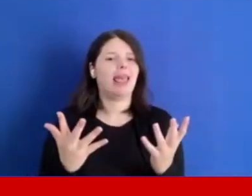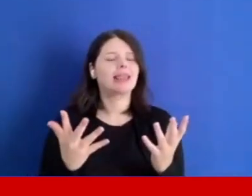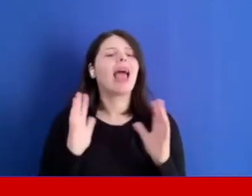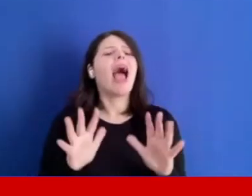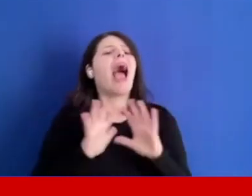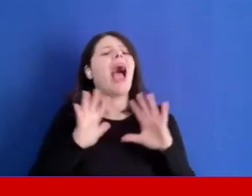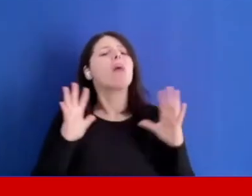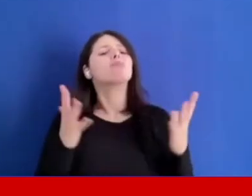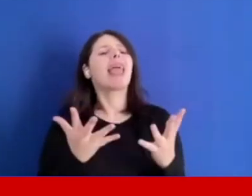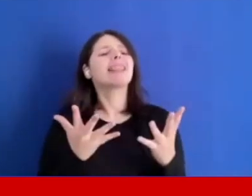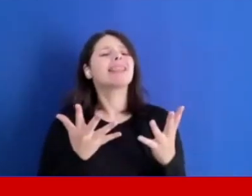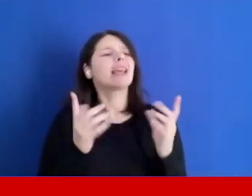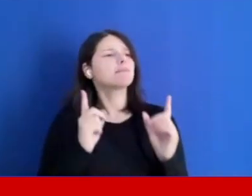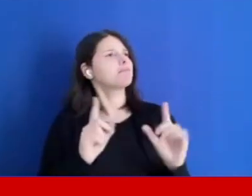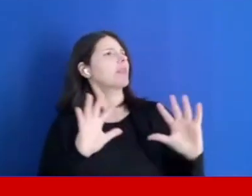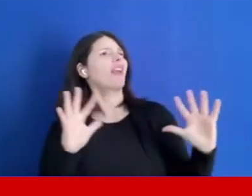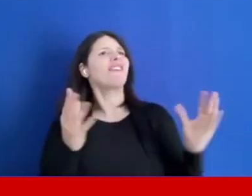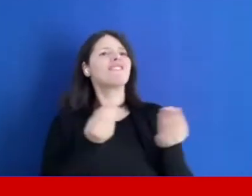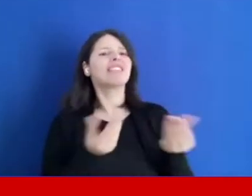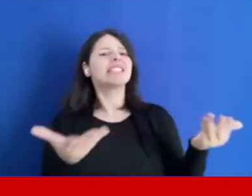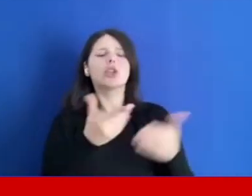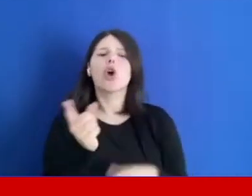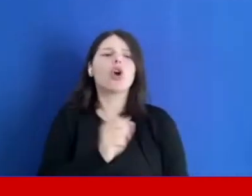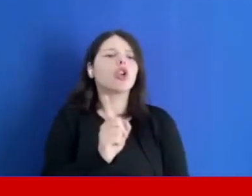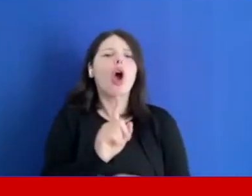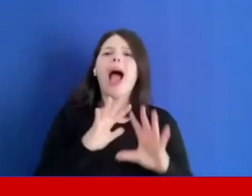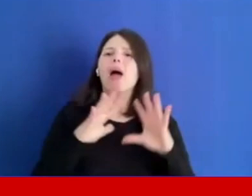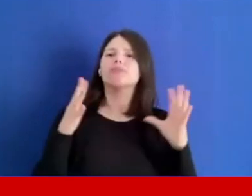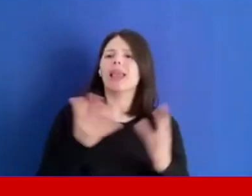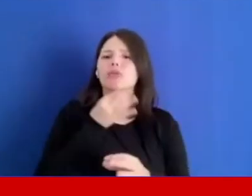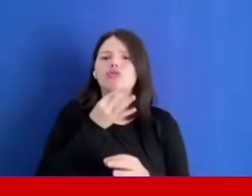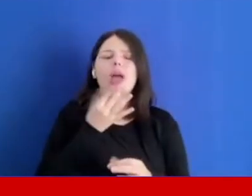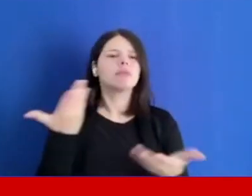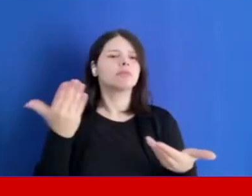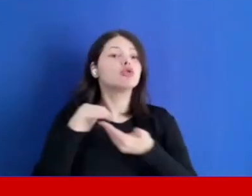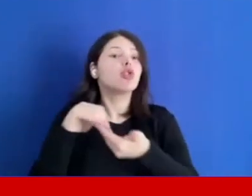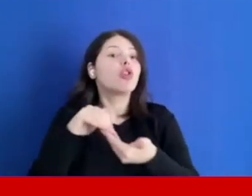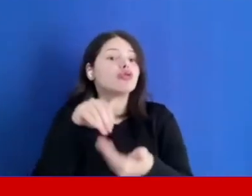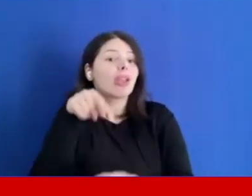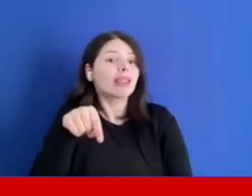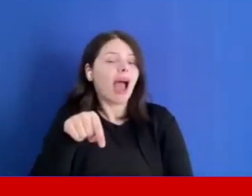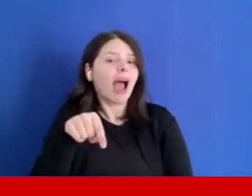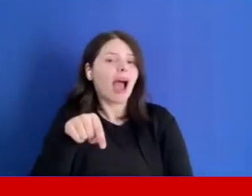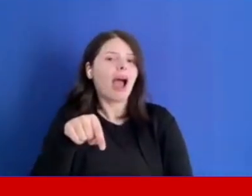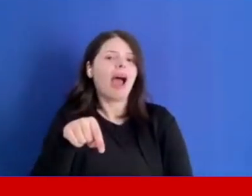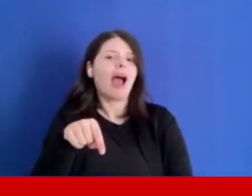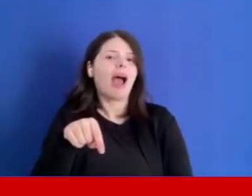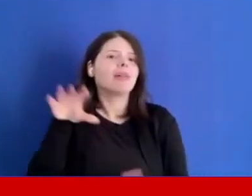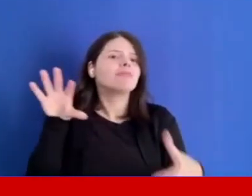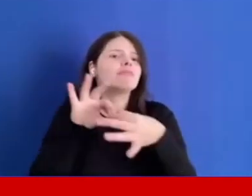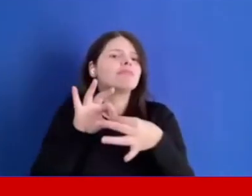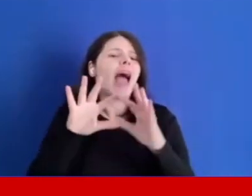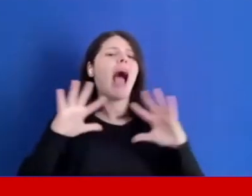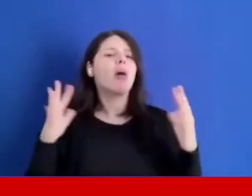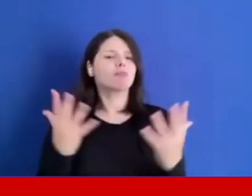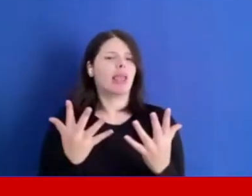senso fisico, ma l'ambiente significa la società, quindi tutto ciò che è collegato all'ambiente, perché è la